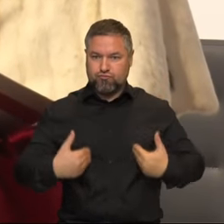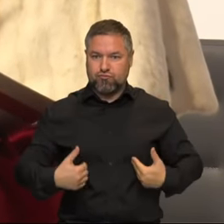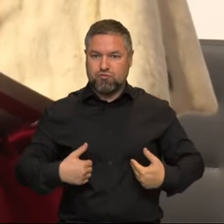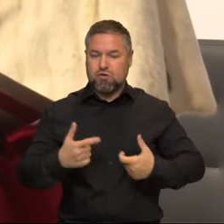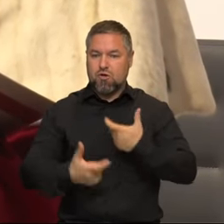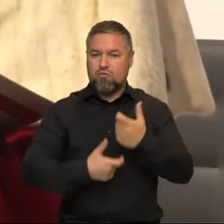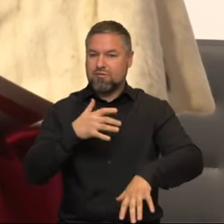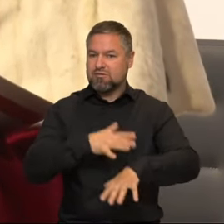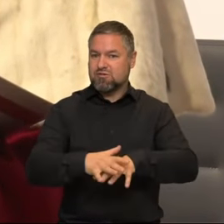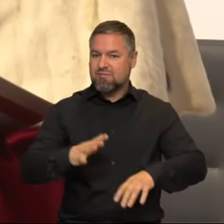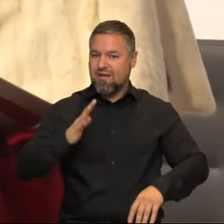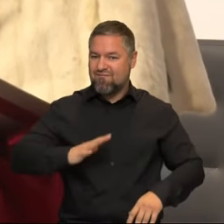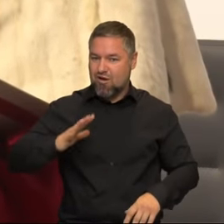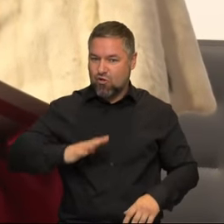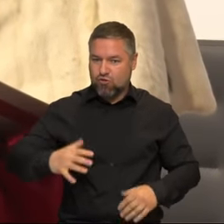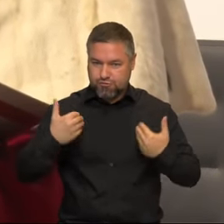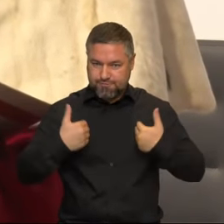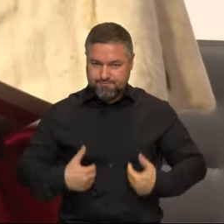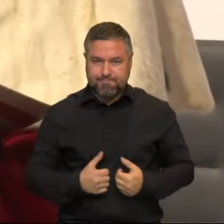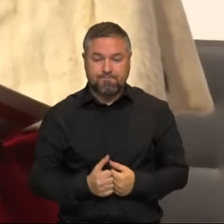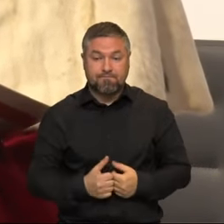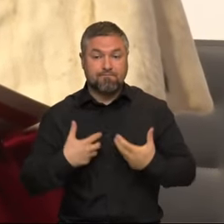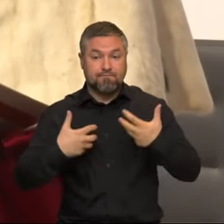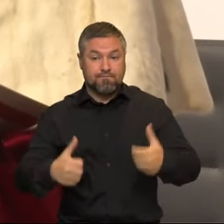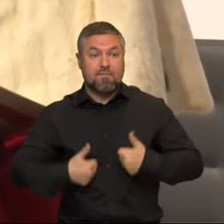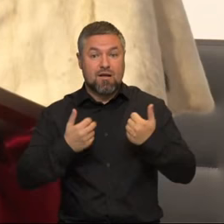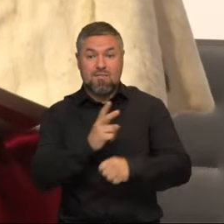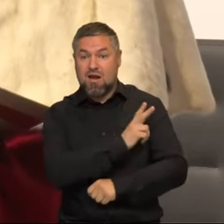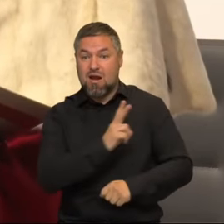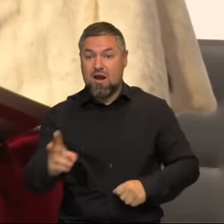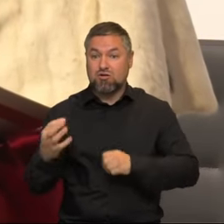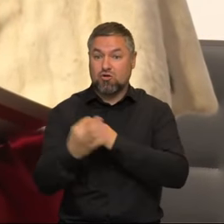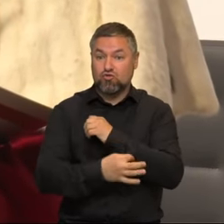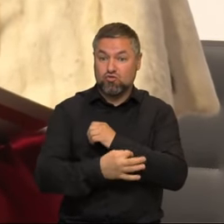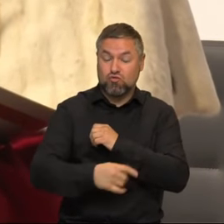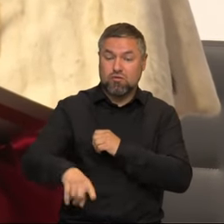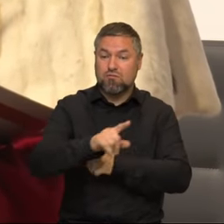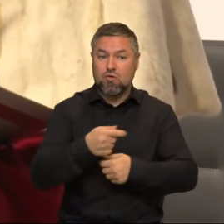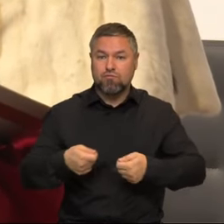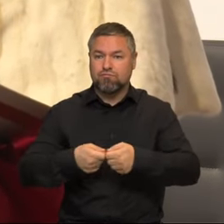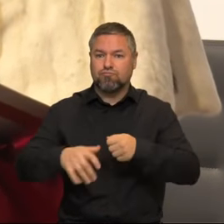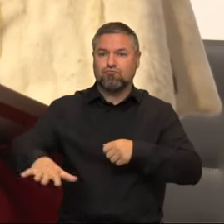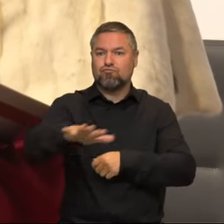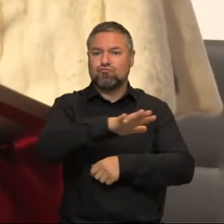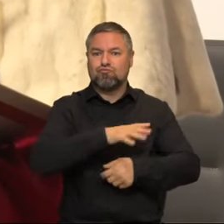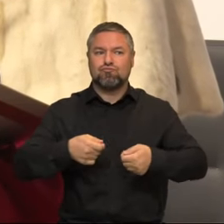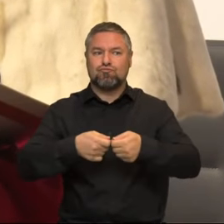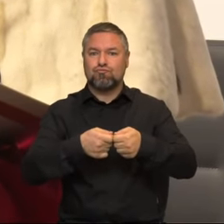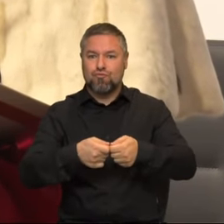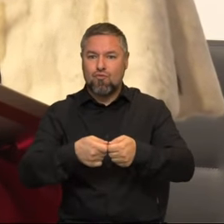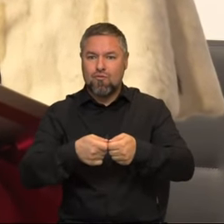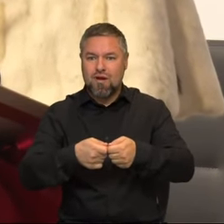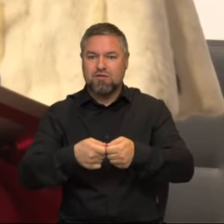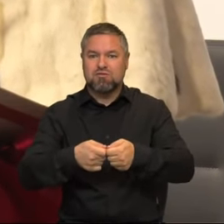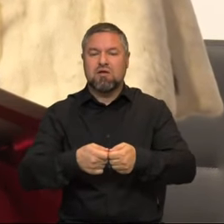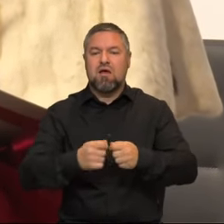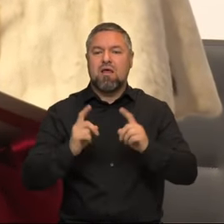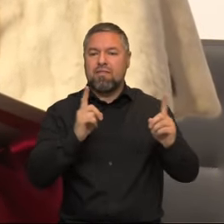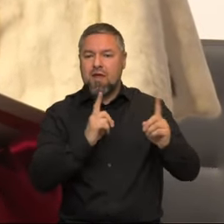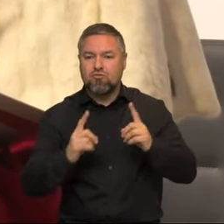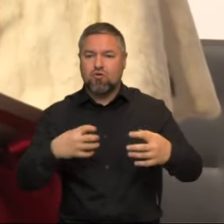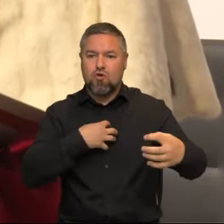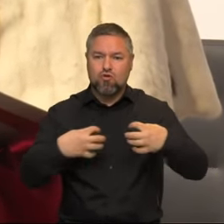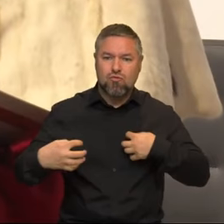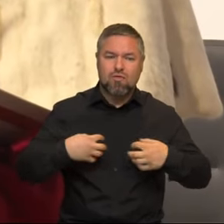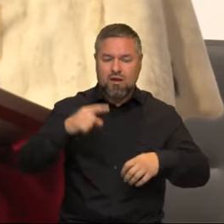na klasycznym systemie wartości. Chcemy, aby każda uczelnia była płaszczyzną współpracy pomiędzy środowiskami akademickimi,